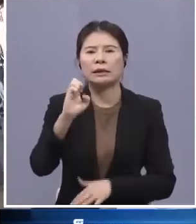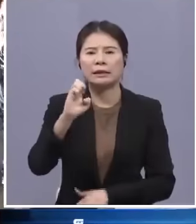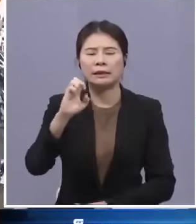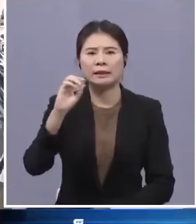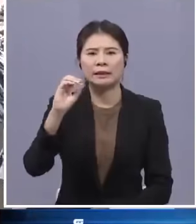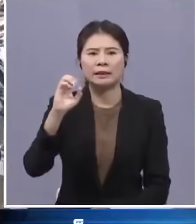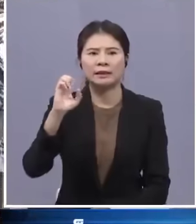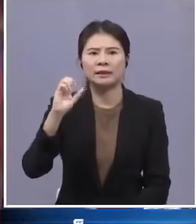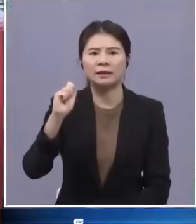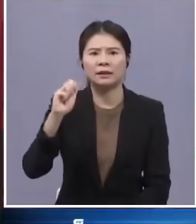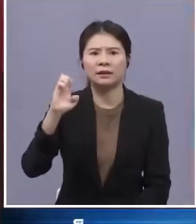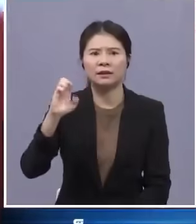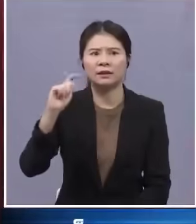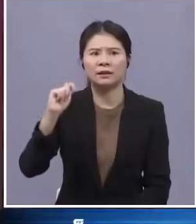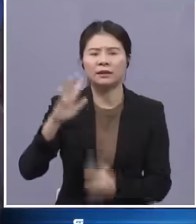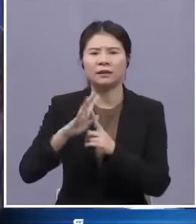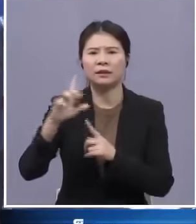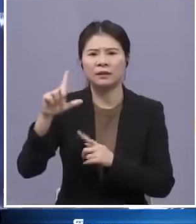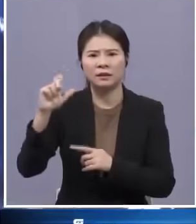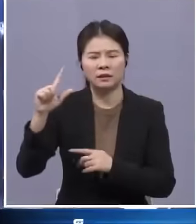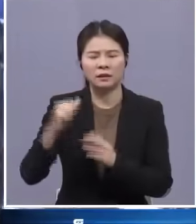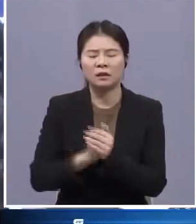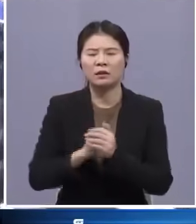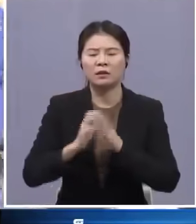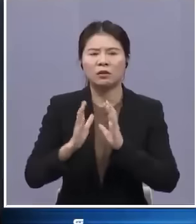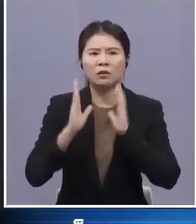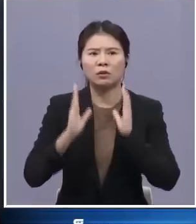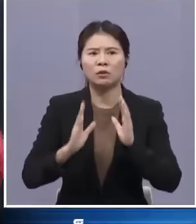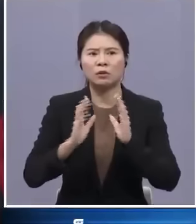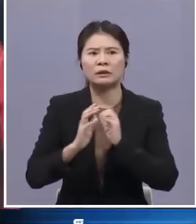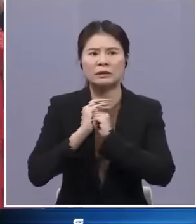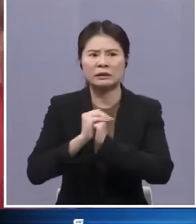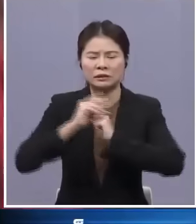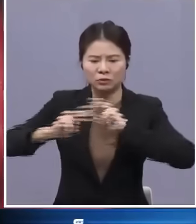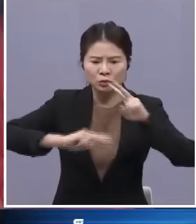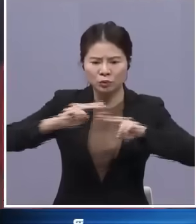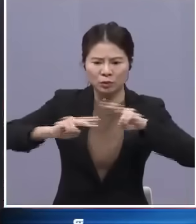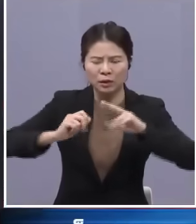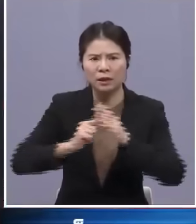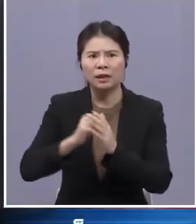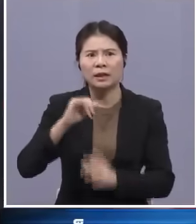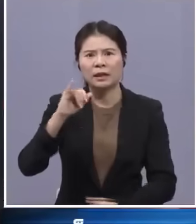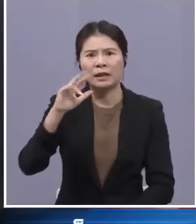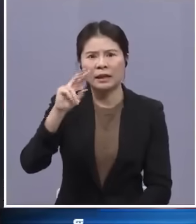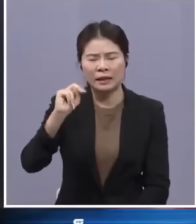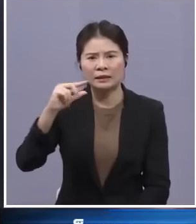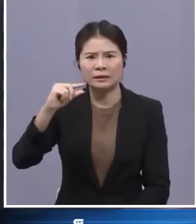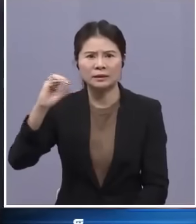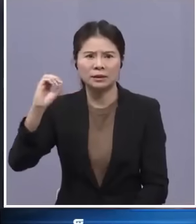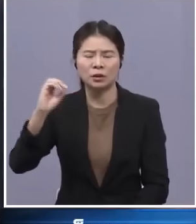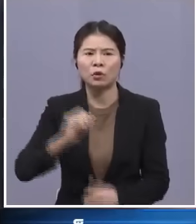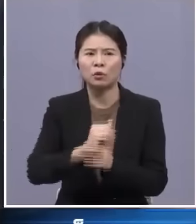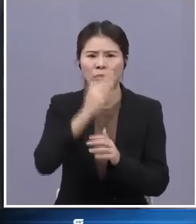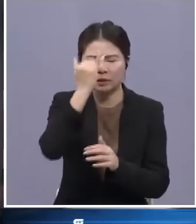ครับ ไม่เอาตำรวจจีนมาลาดตระเวนในประเทศแล้วเพราะว่ามี NGO เขาออกมาเคลื่อนไหวเปิดโปงว่าตำรวจจีนเหล่านี้ถูกใช้เ